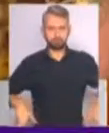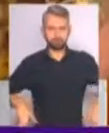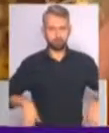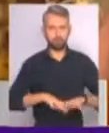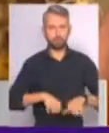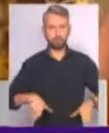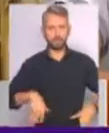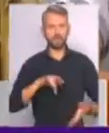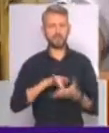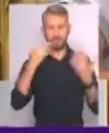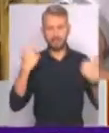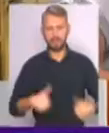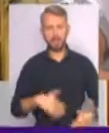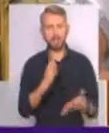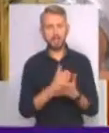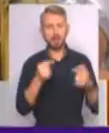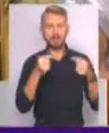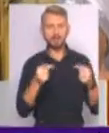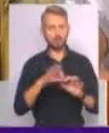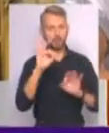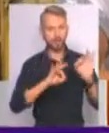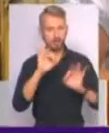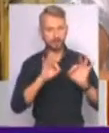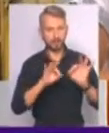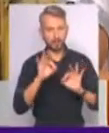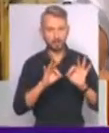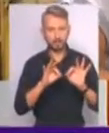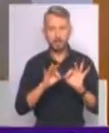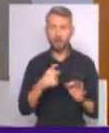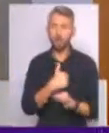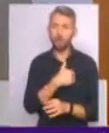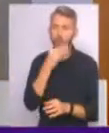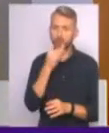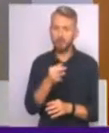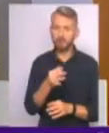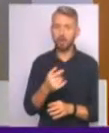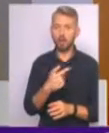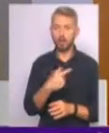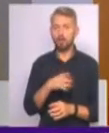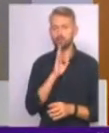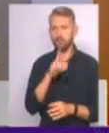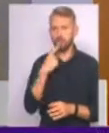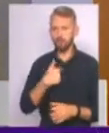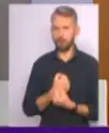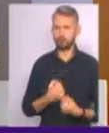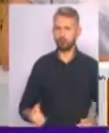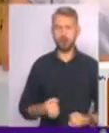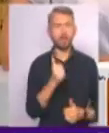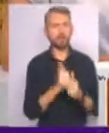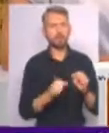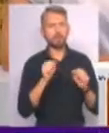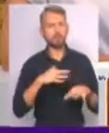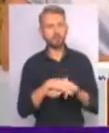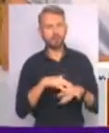в центре тела есть определенный коэффициент. Кстати, я хотел сказать, да. Женьки, я толстая. Каждый может посчитать, есть ли у